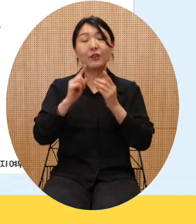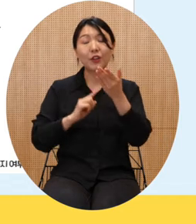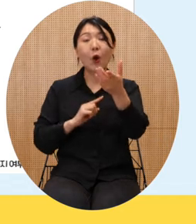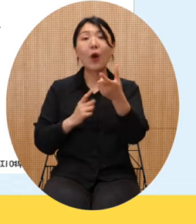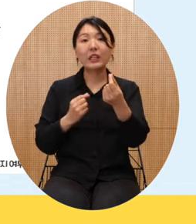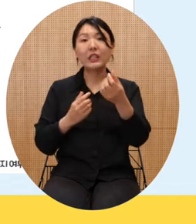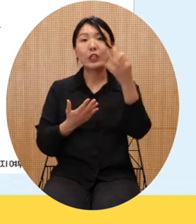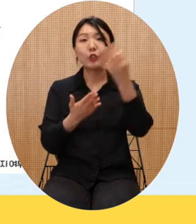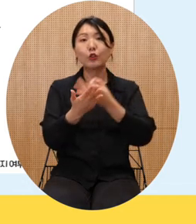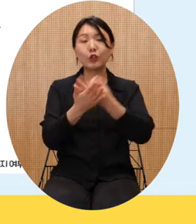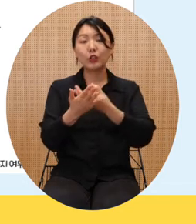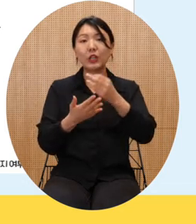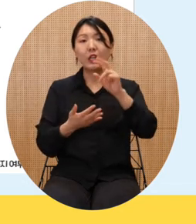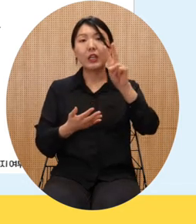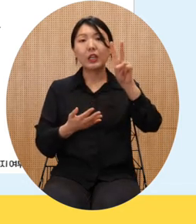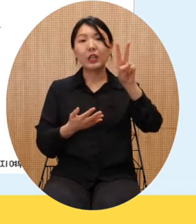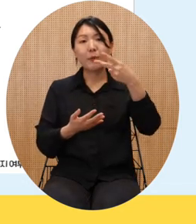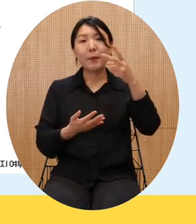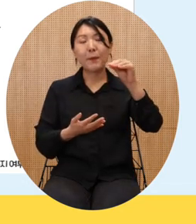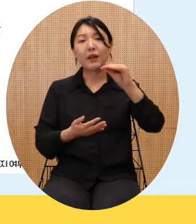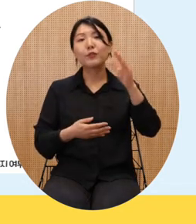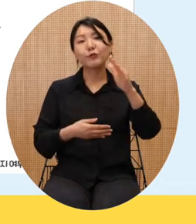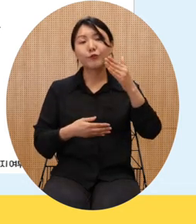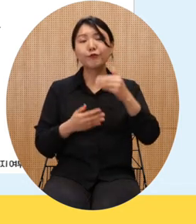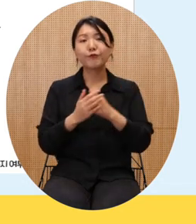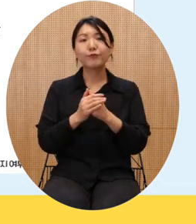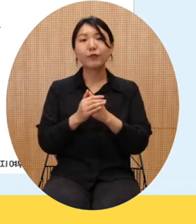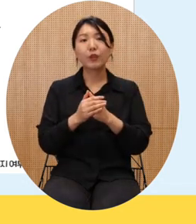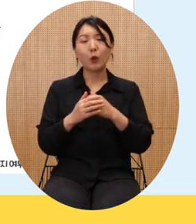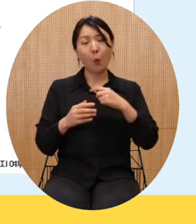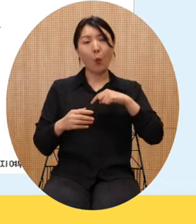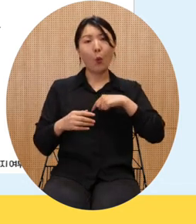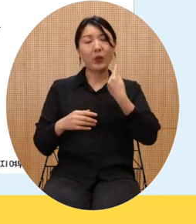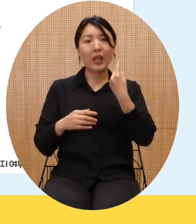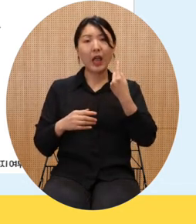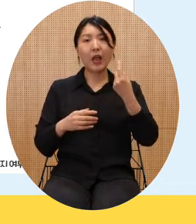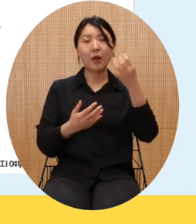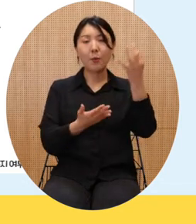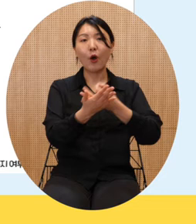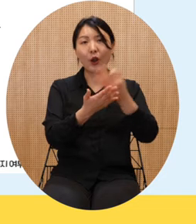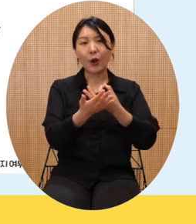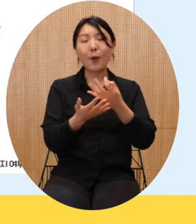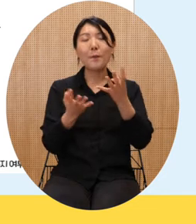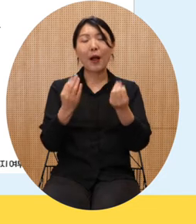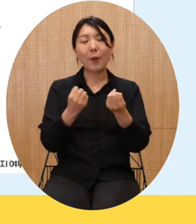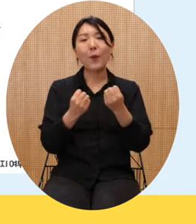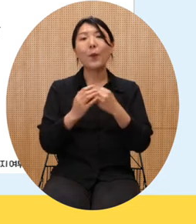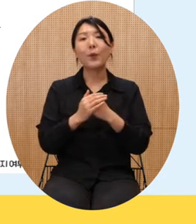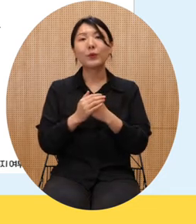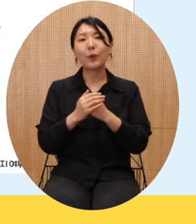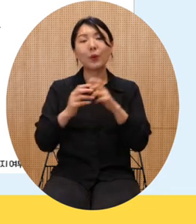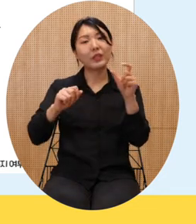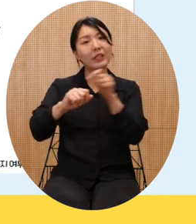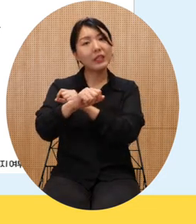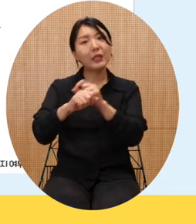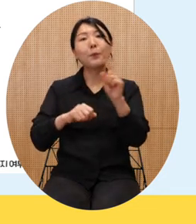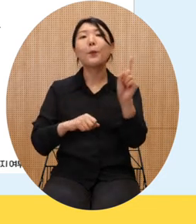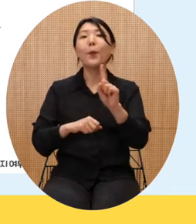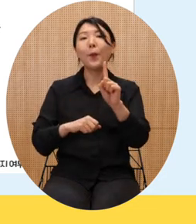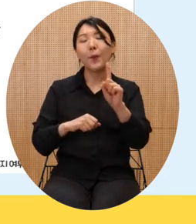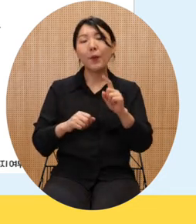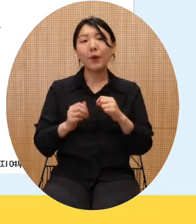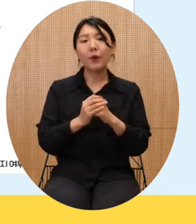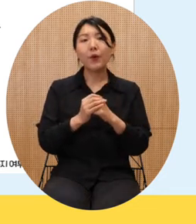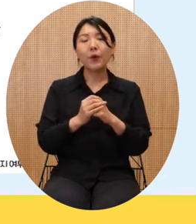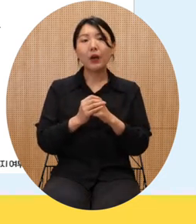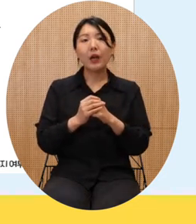그리고 말씀드렸던 것처럼 소득은 200만 원 미만이 많고, 그다음에 외벌이로 일을 하고 있는 가구가 많고,